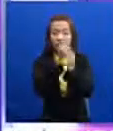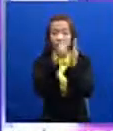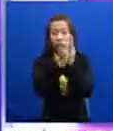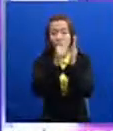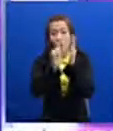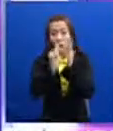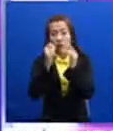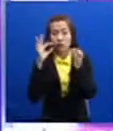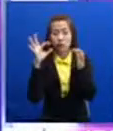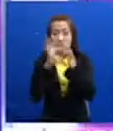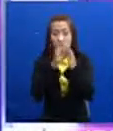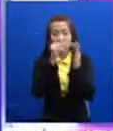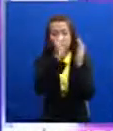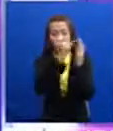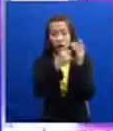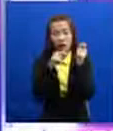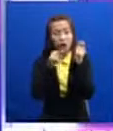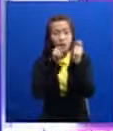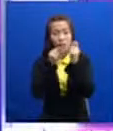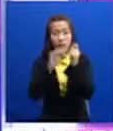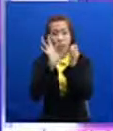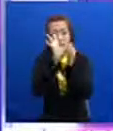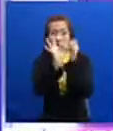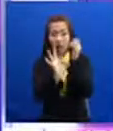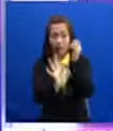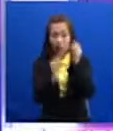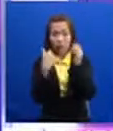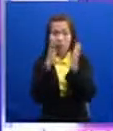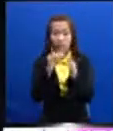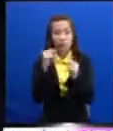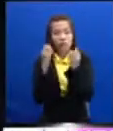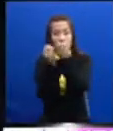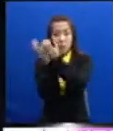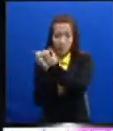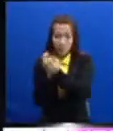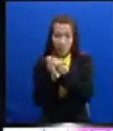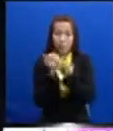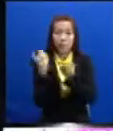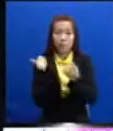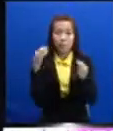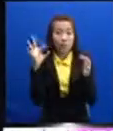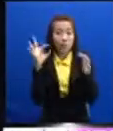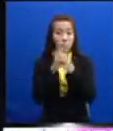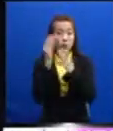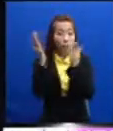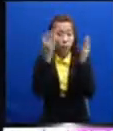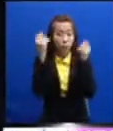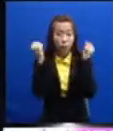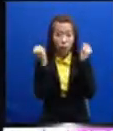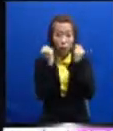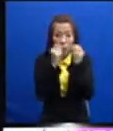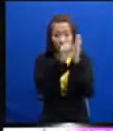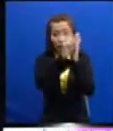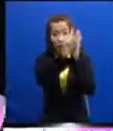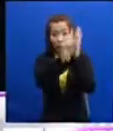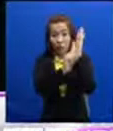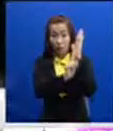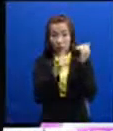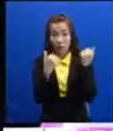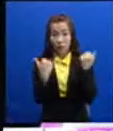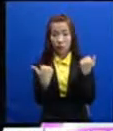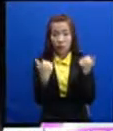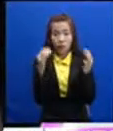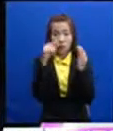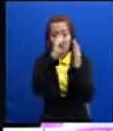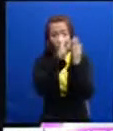คะประกาศภัยหนาว 9อำเภอชาวบ้านเดือดร้อนกว่า 7หมื่นคนค่ะสภาพอากาศที่หนาวเย็นและอุณหภูมิลดต่ำลงอย่างต่อเนื่อง